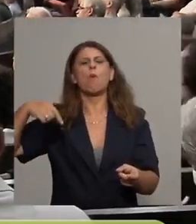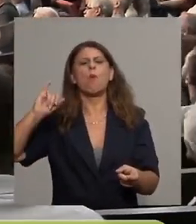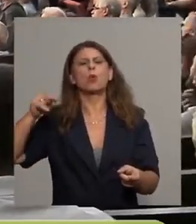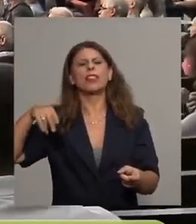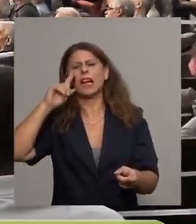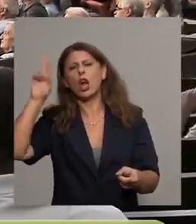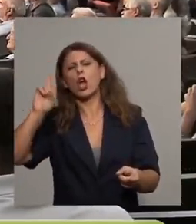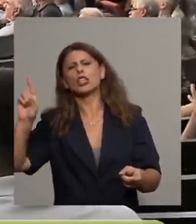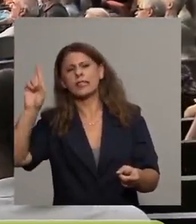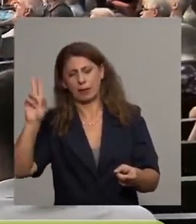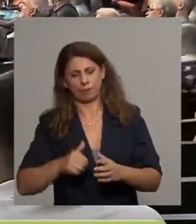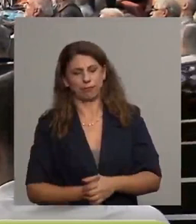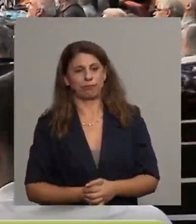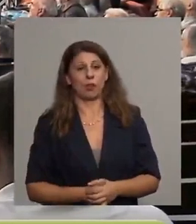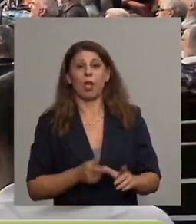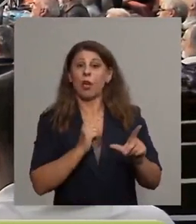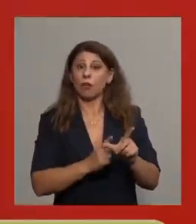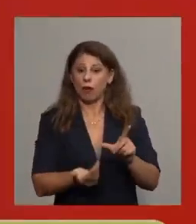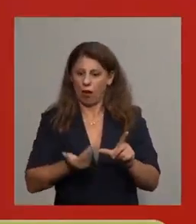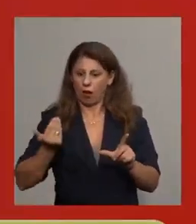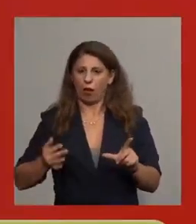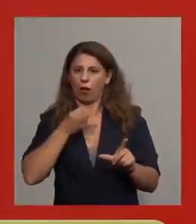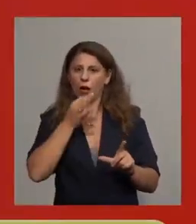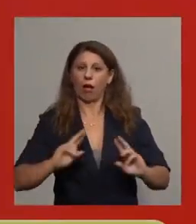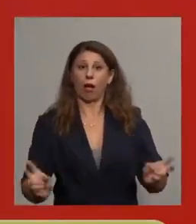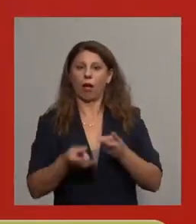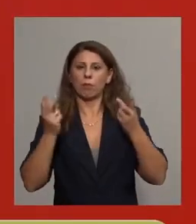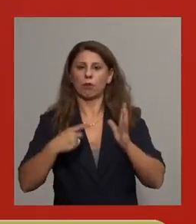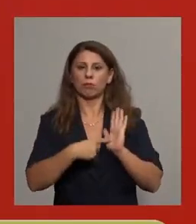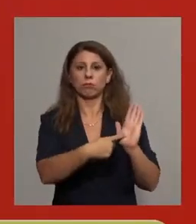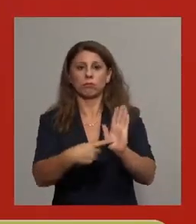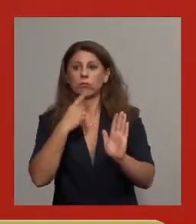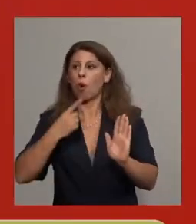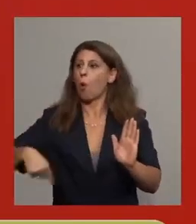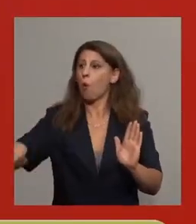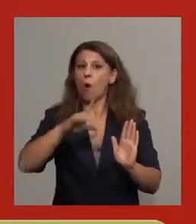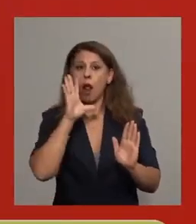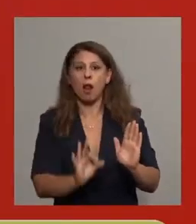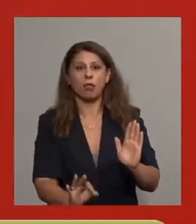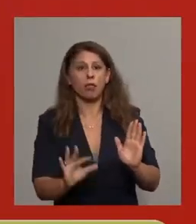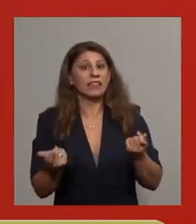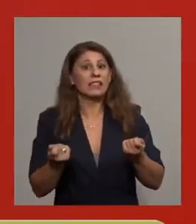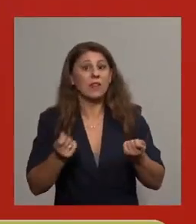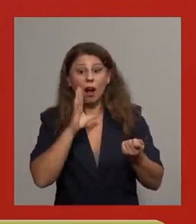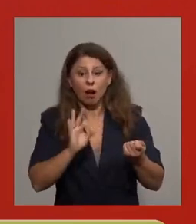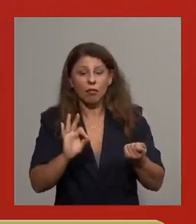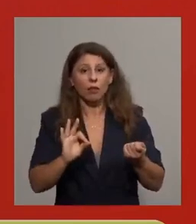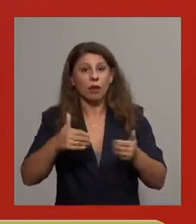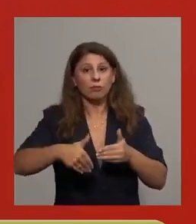έγκαιρα αποκάλυψε στο λαό μας την αλήθεια για τη σημερινή κατάσταση και αυτά που